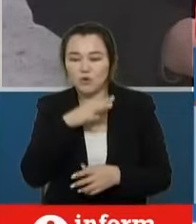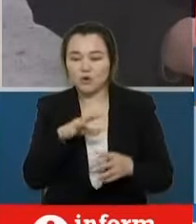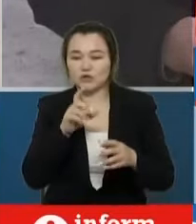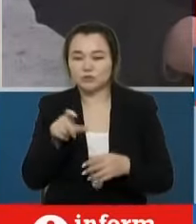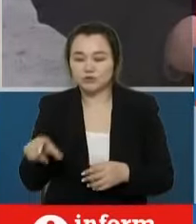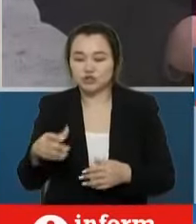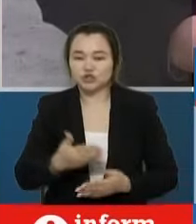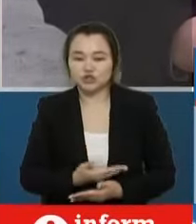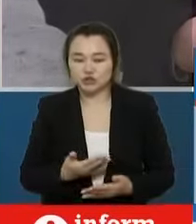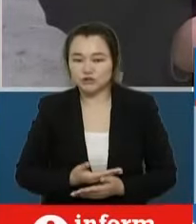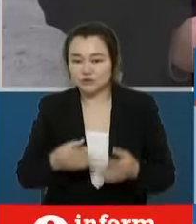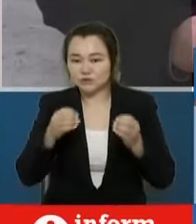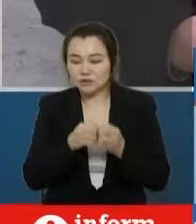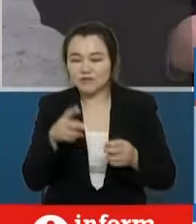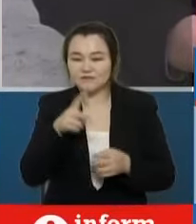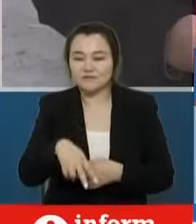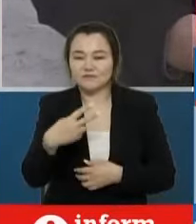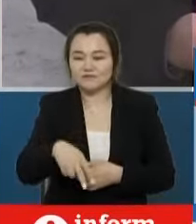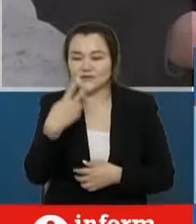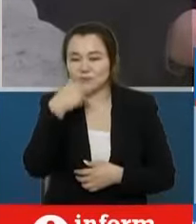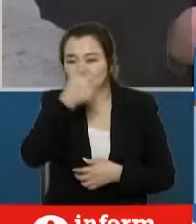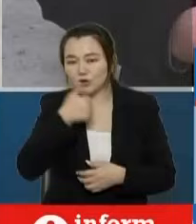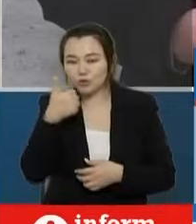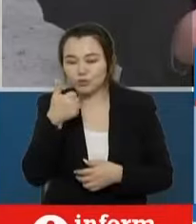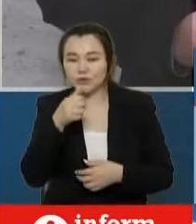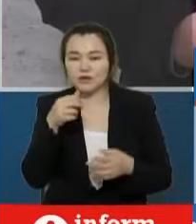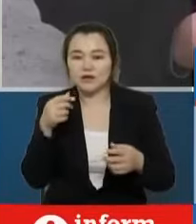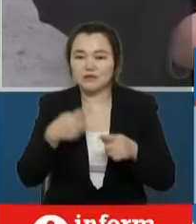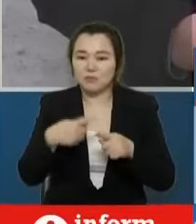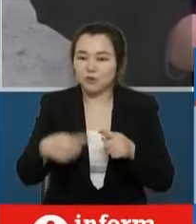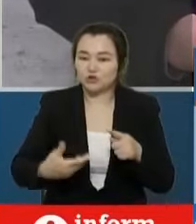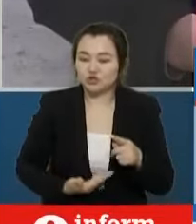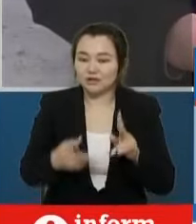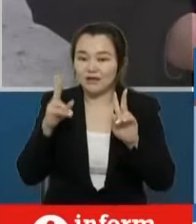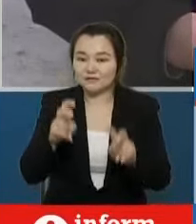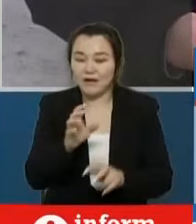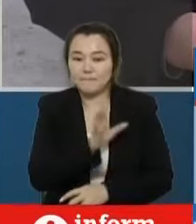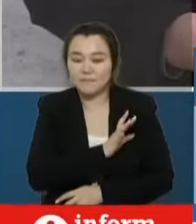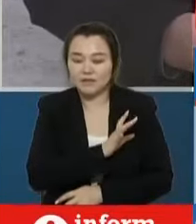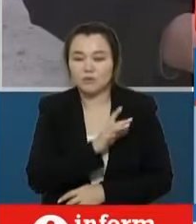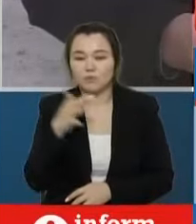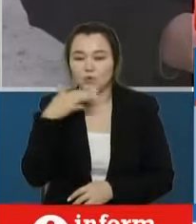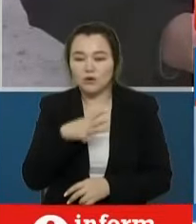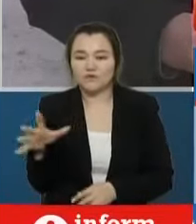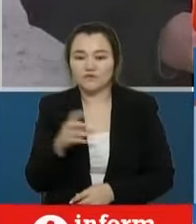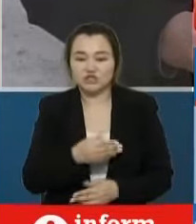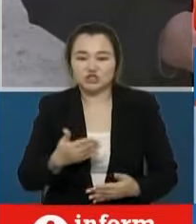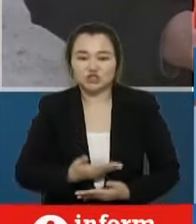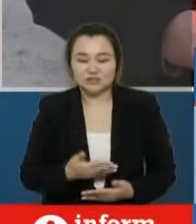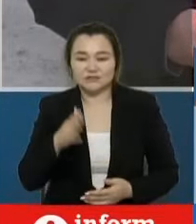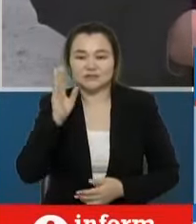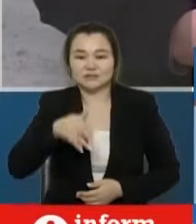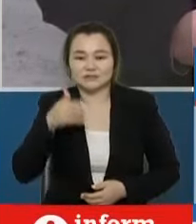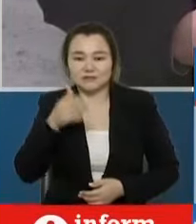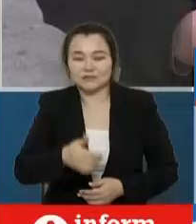тұрғындары. Олардың баспаналары 2022 жылы апатты деп танылыпты. Бірақ көбі амалсыздан өмірін қатерге тігіп,